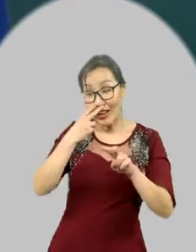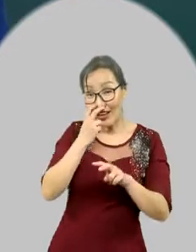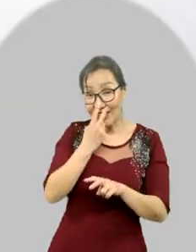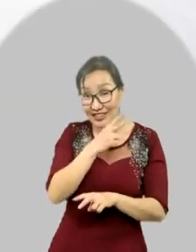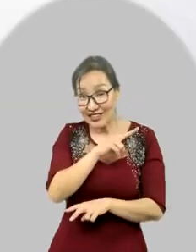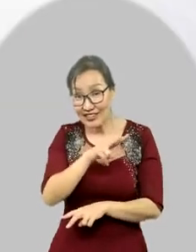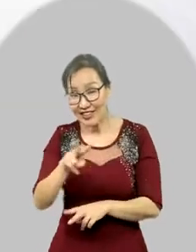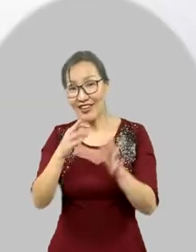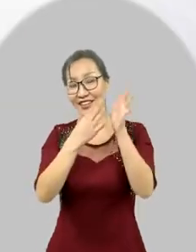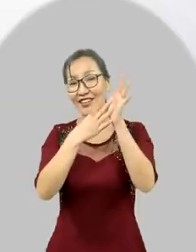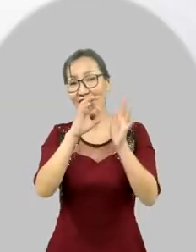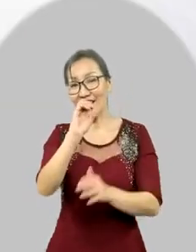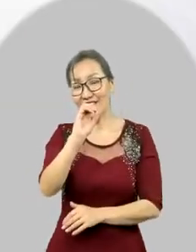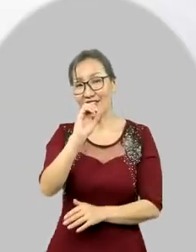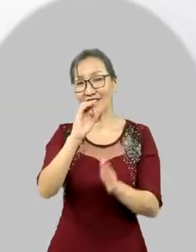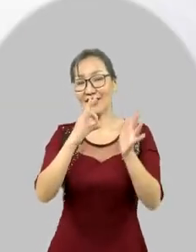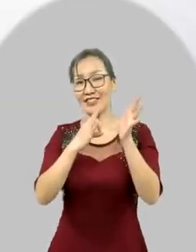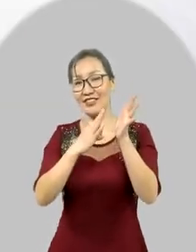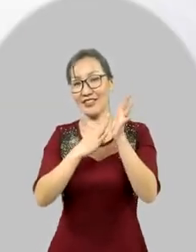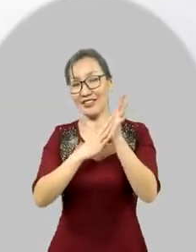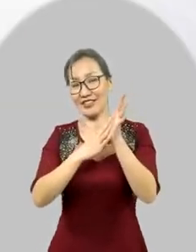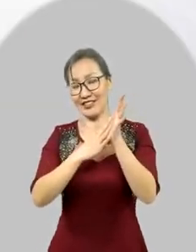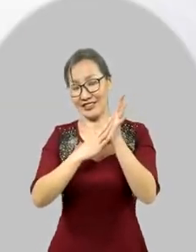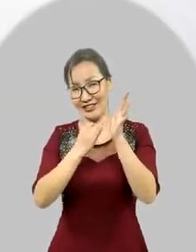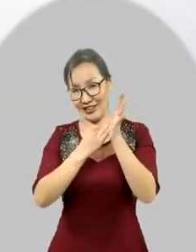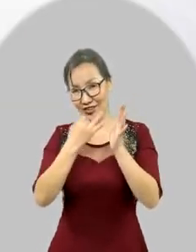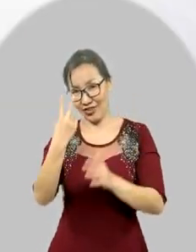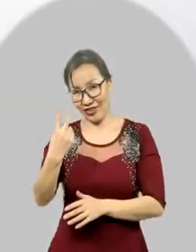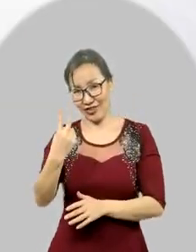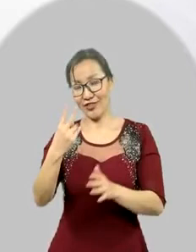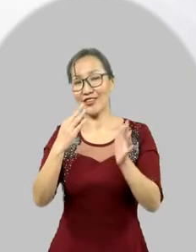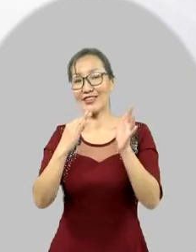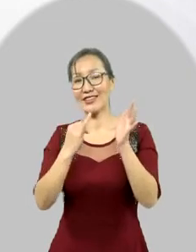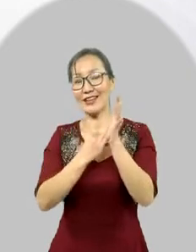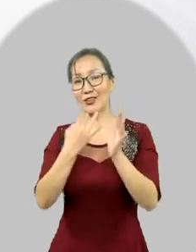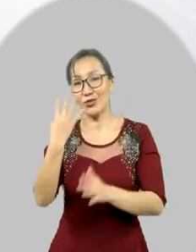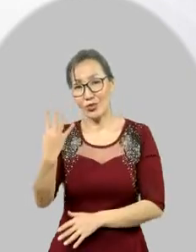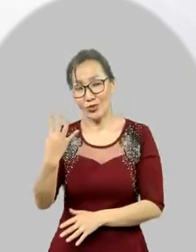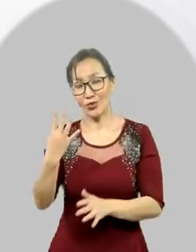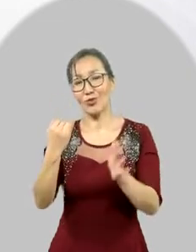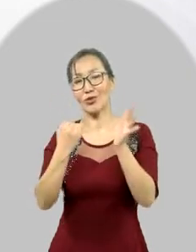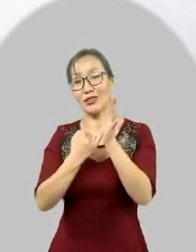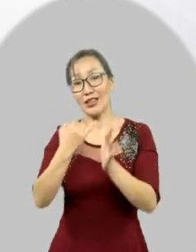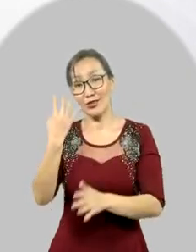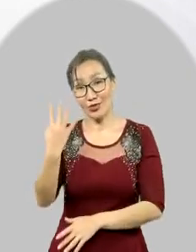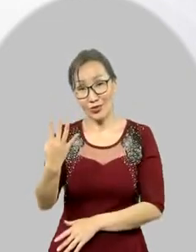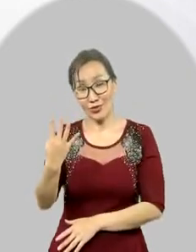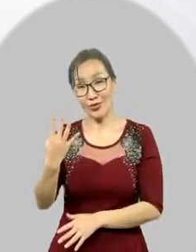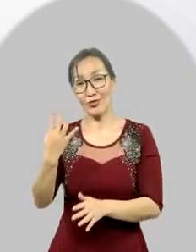үргэлжлүүлье. 80, 82, 72, 74,